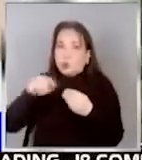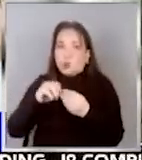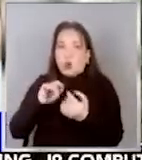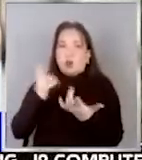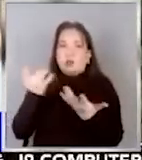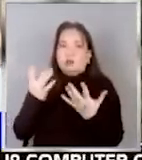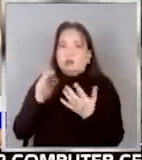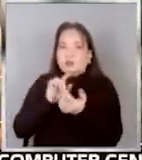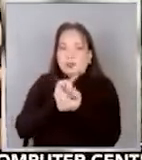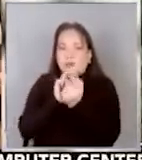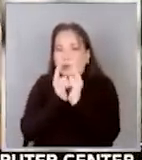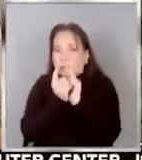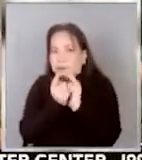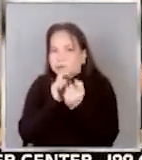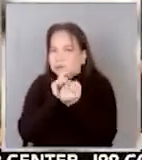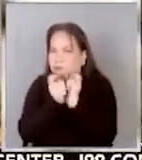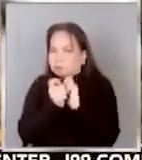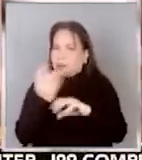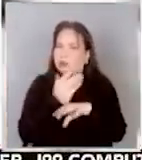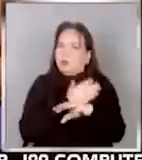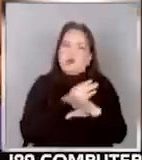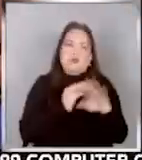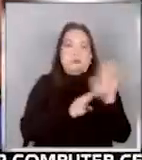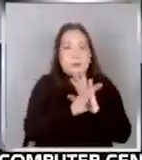Cruz, nakatutok, 24 Horas.